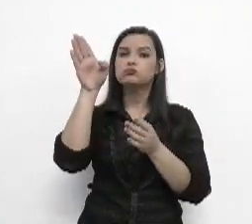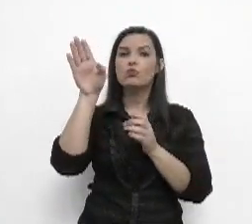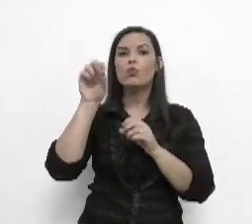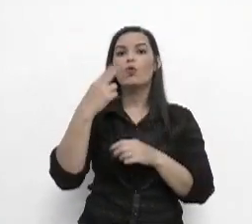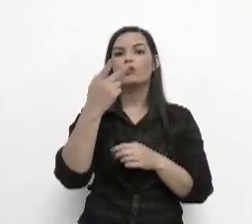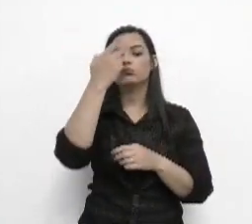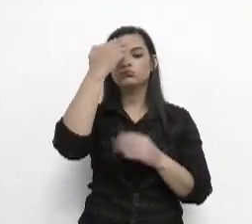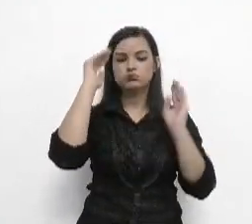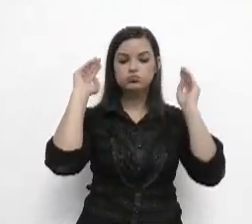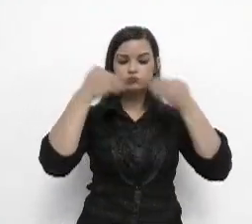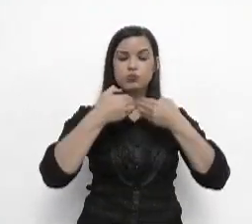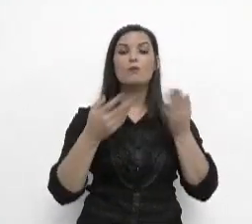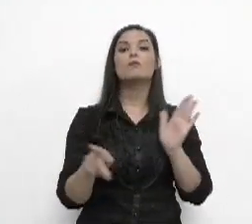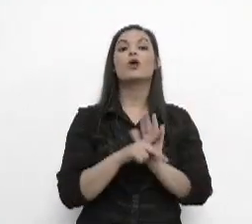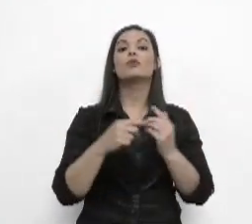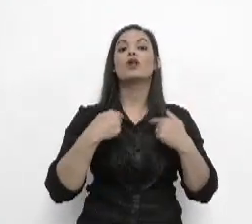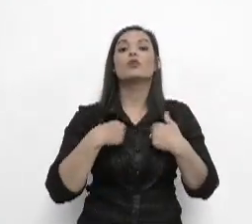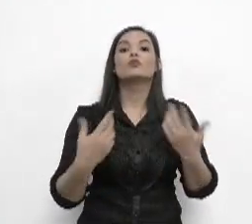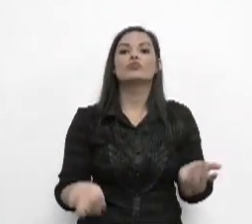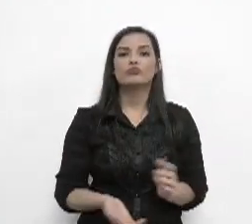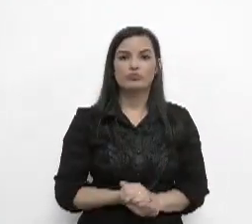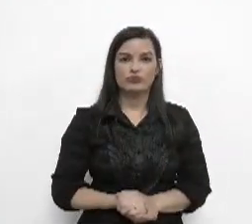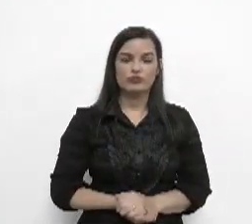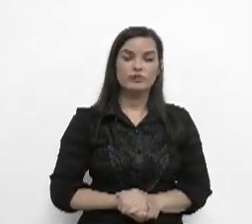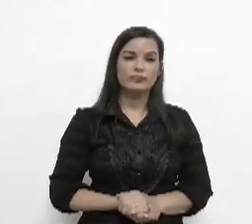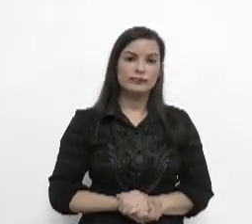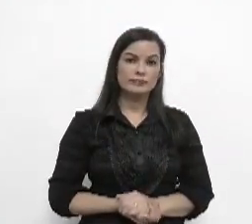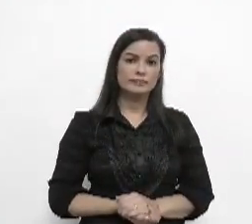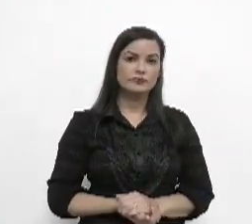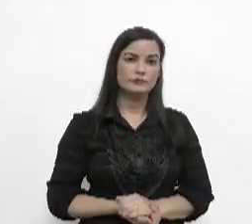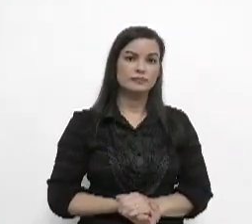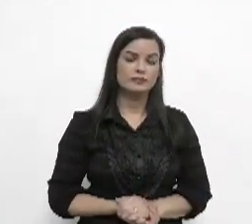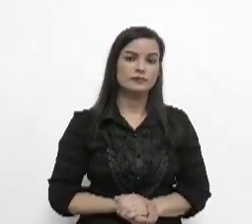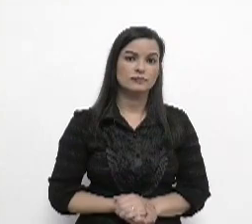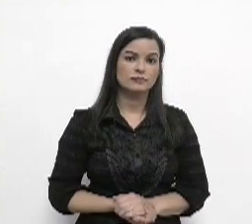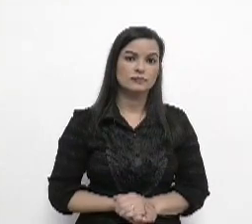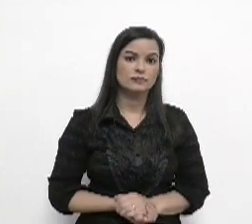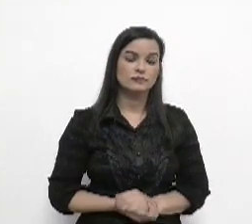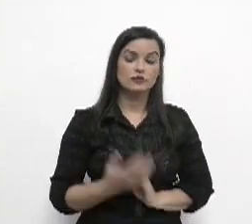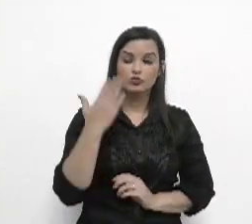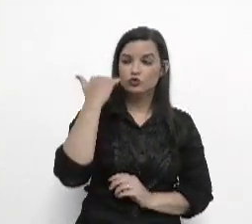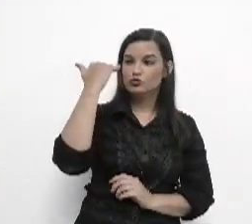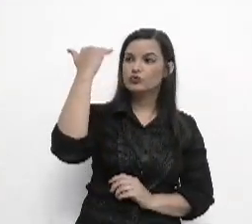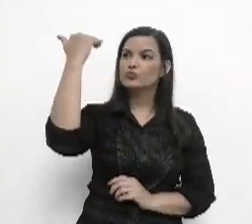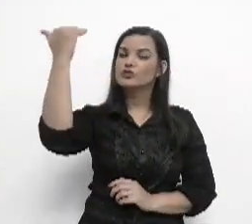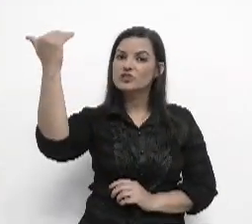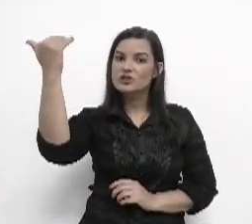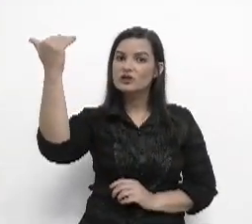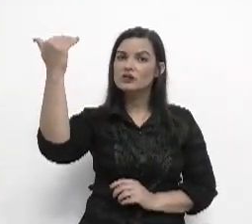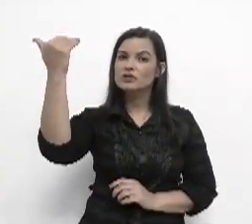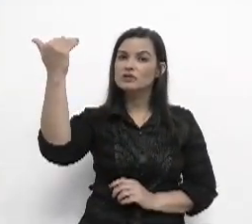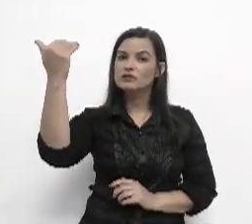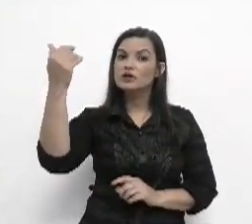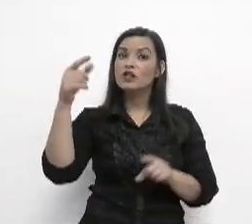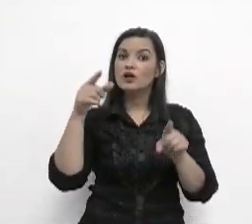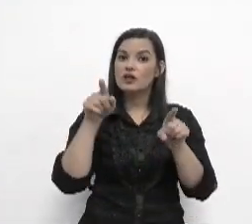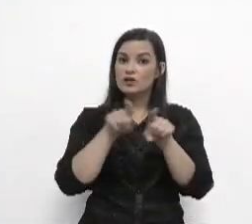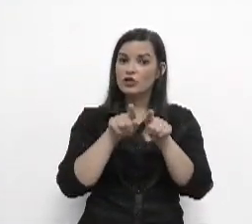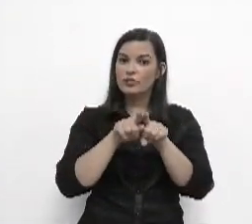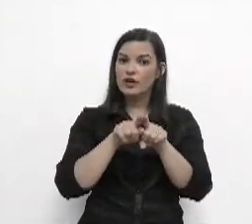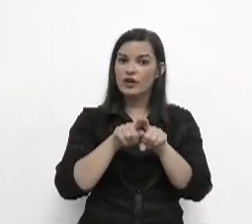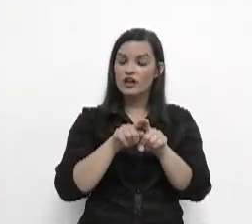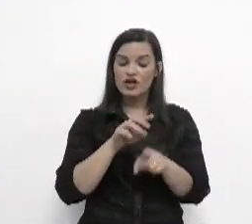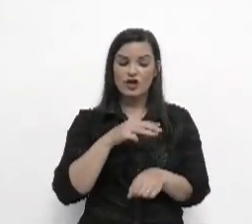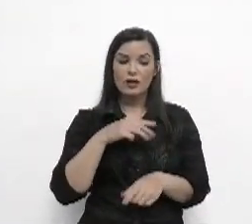성공하느냐 실패하느냐는 우리가 얼마나 하나님께 집중하느냐에 달려 있습니다. O sucesso e insucesso também está em nosso ministério,